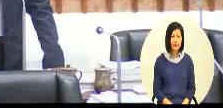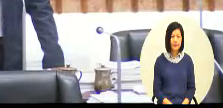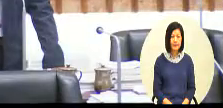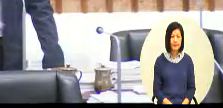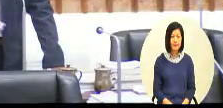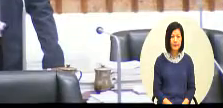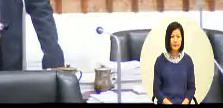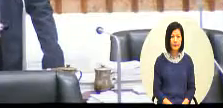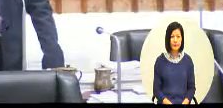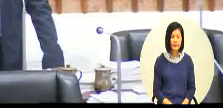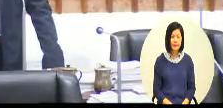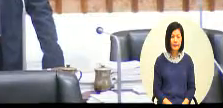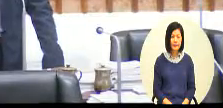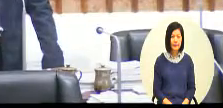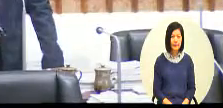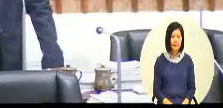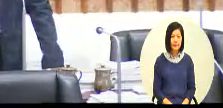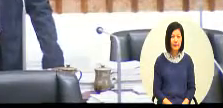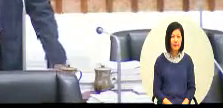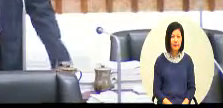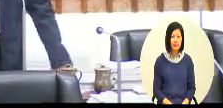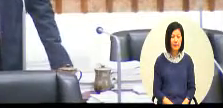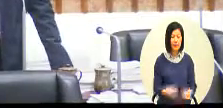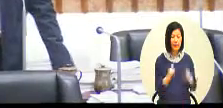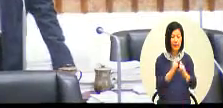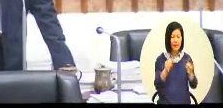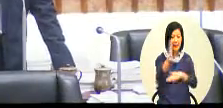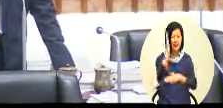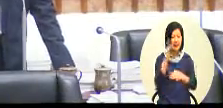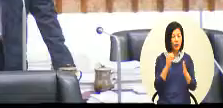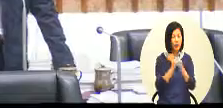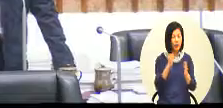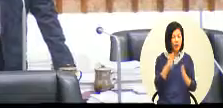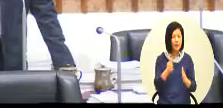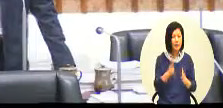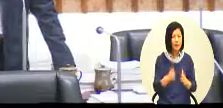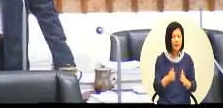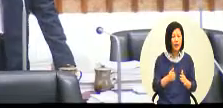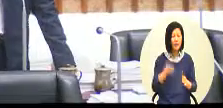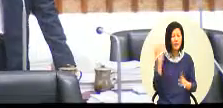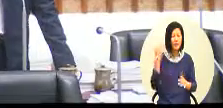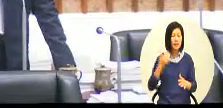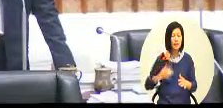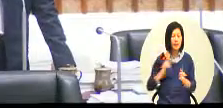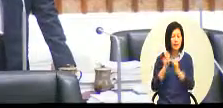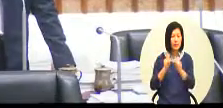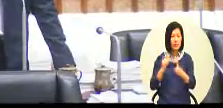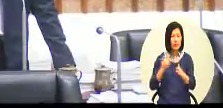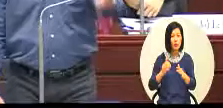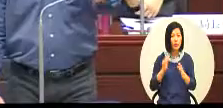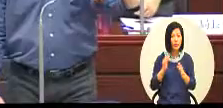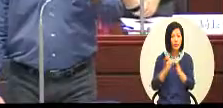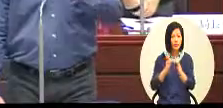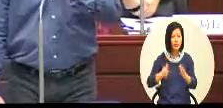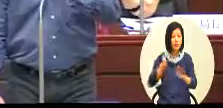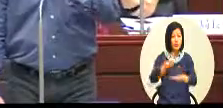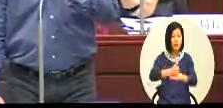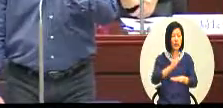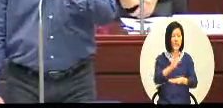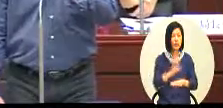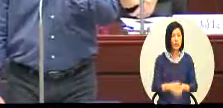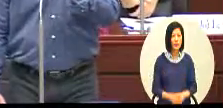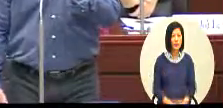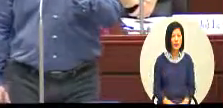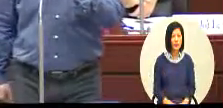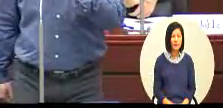哦，我们民政局局长，你也当过社会局局长啊，请讲。 就如